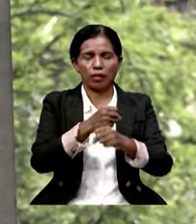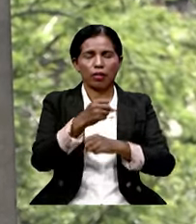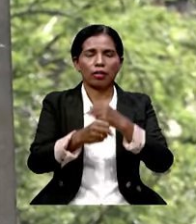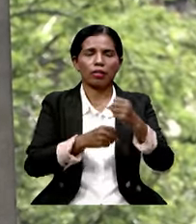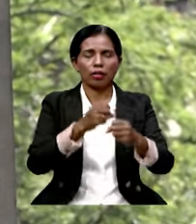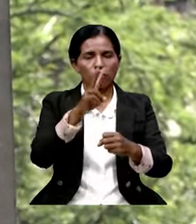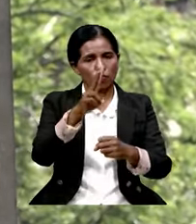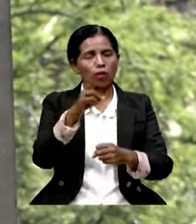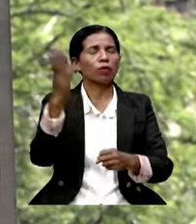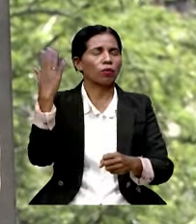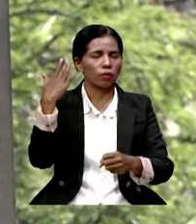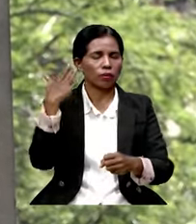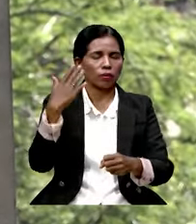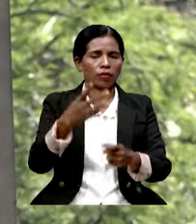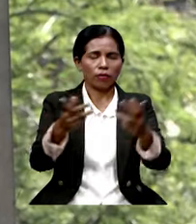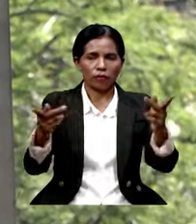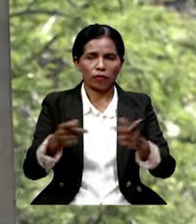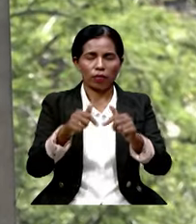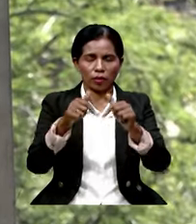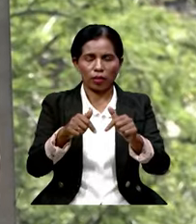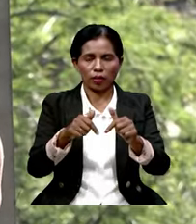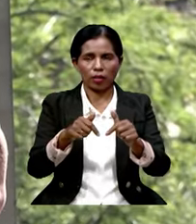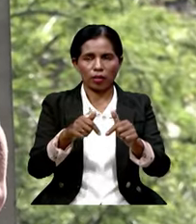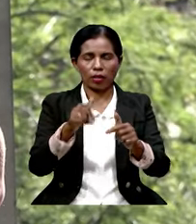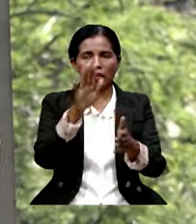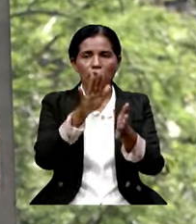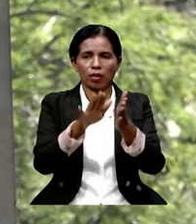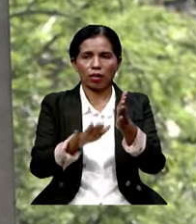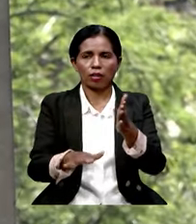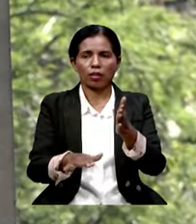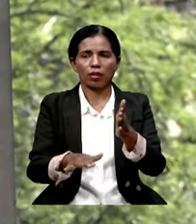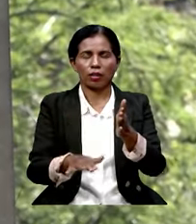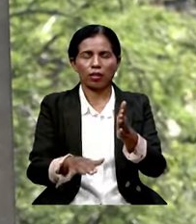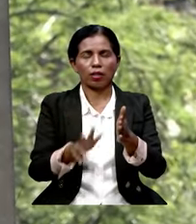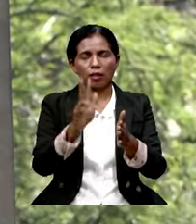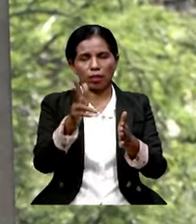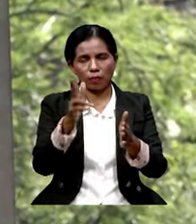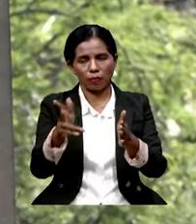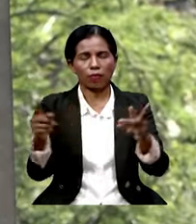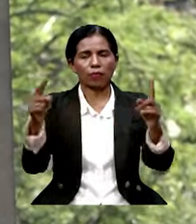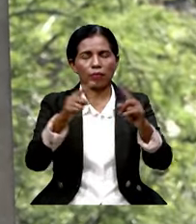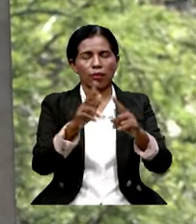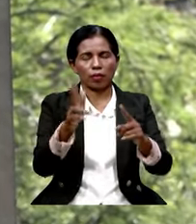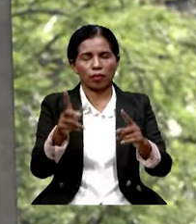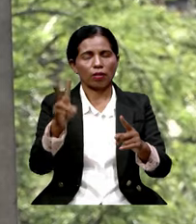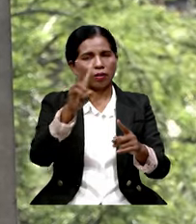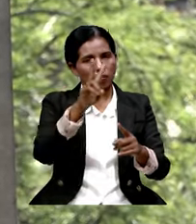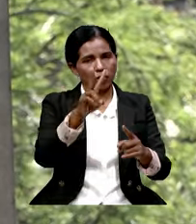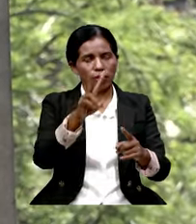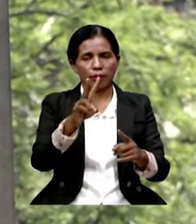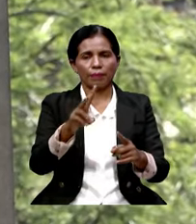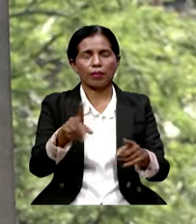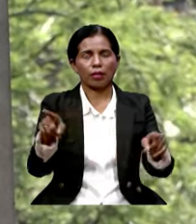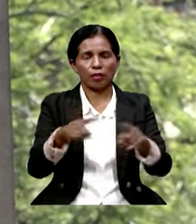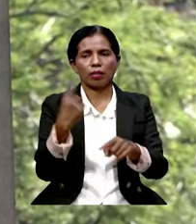ba environment ide ne ne temperatura iha 30 ba 31 32 no idenya